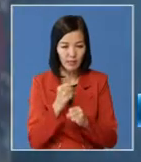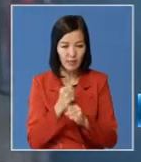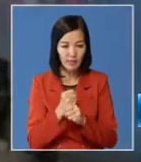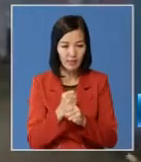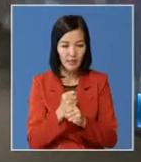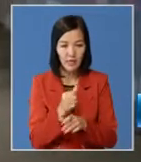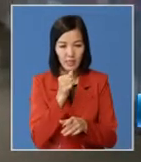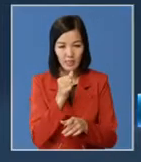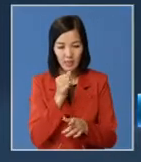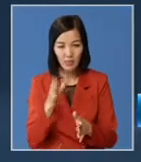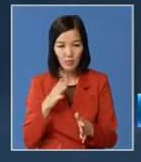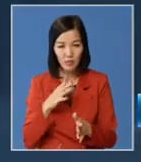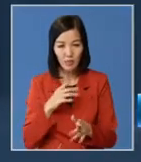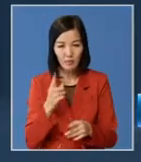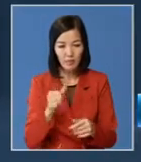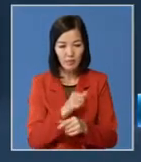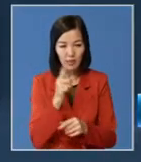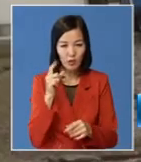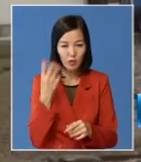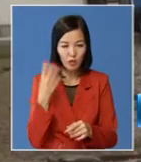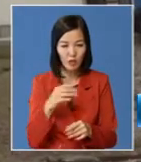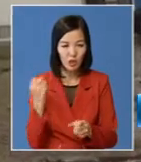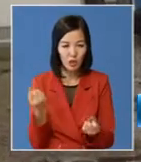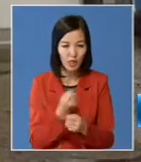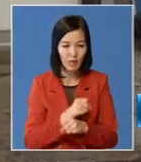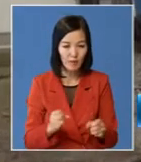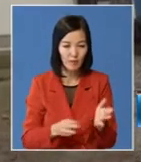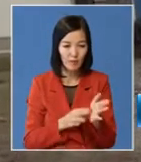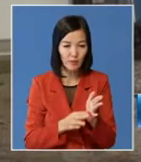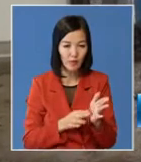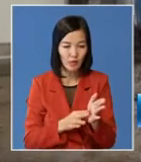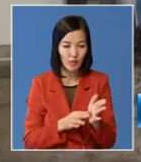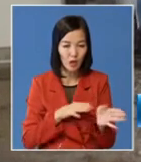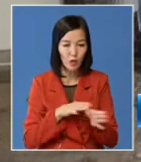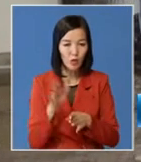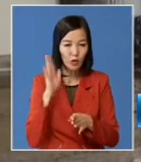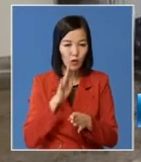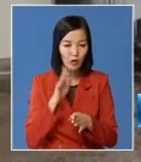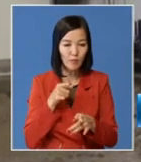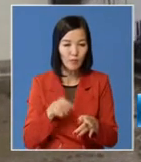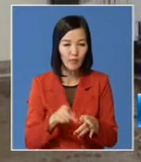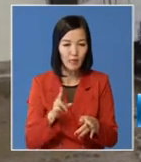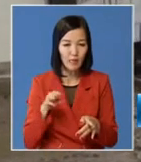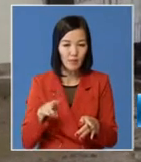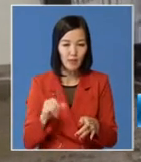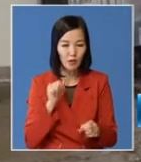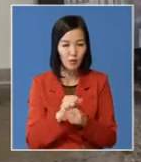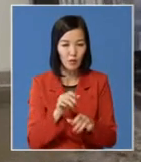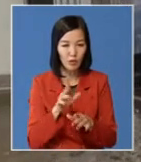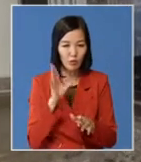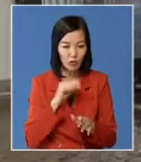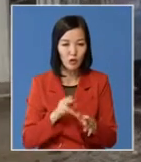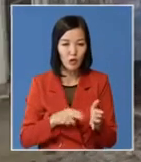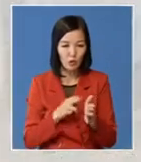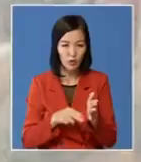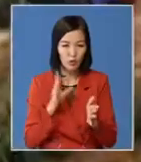қаласында сынақтан өткізілді. Сағатына 140 шақырым жылдамдықпен жеткізетін пойыз толтырылған сутегімен 1000 километрге дейін тоқтаусыз жүре алады.